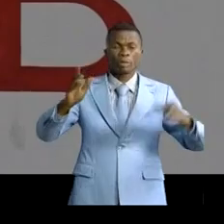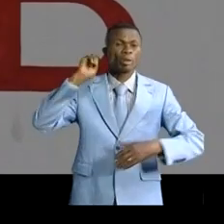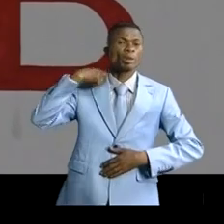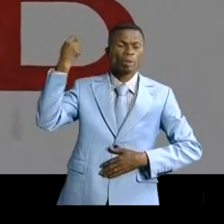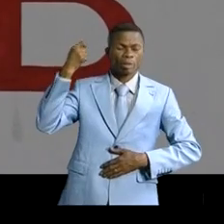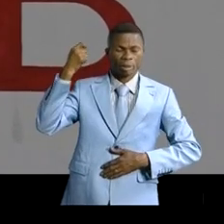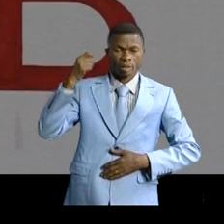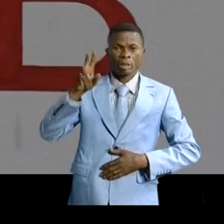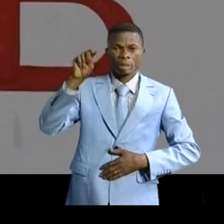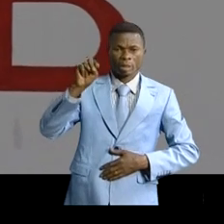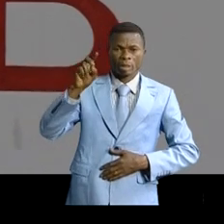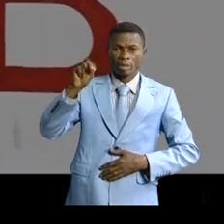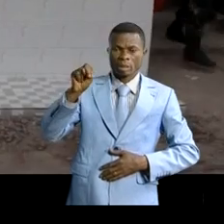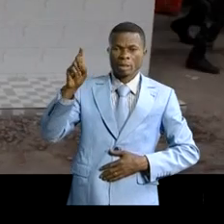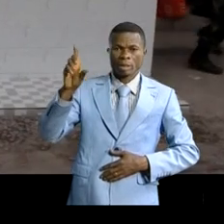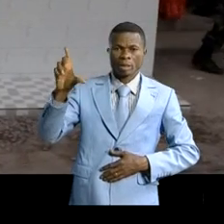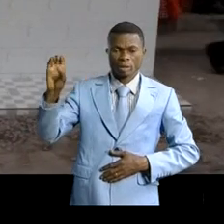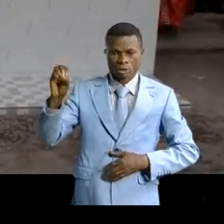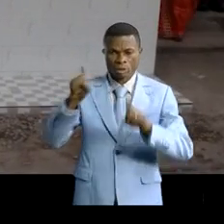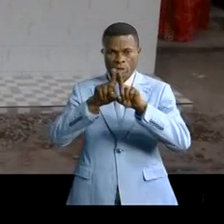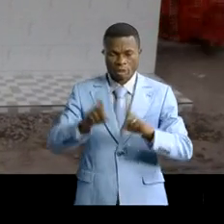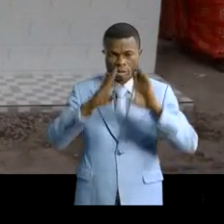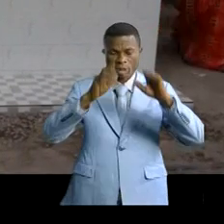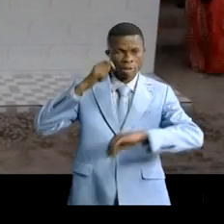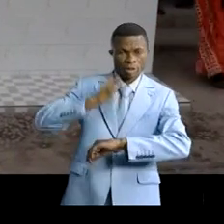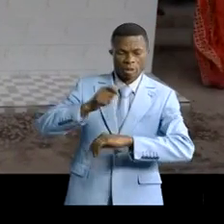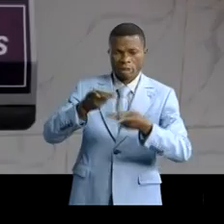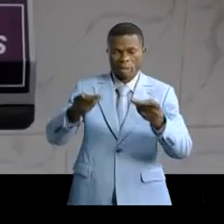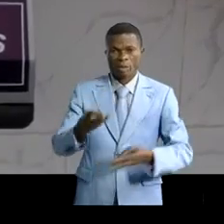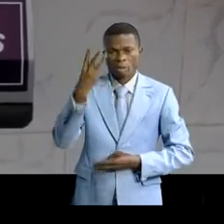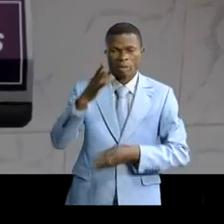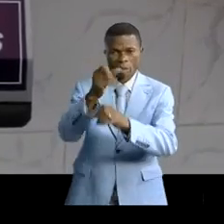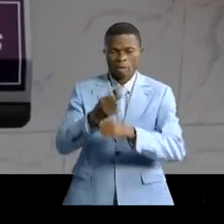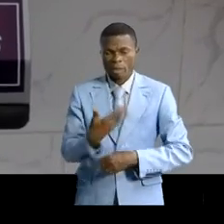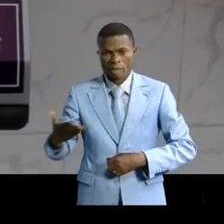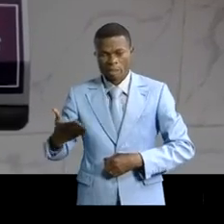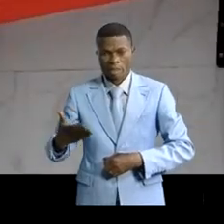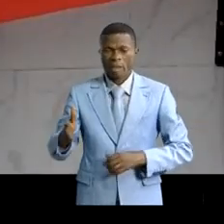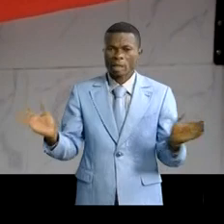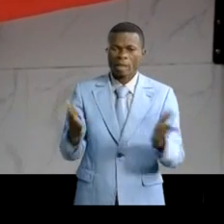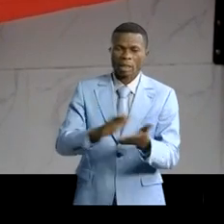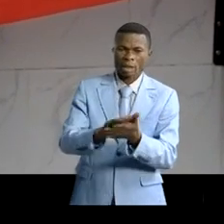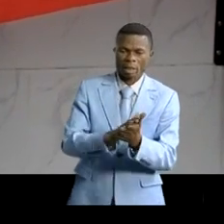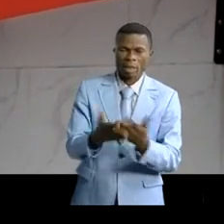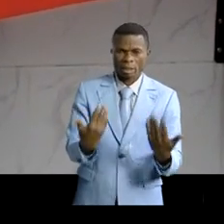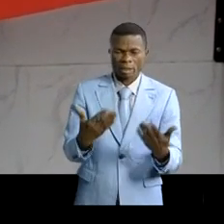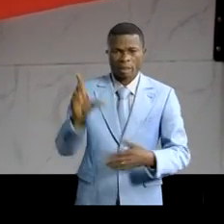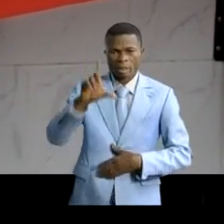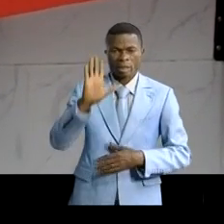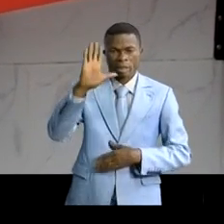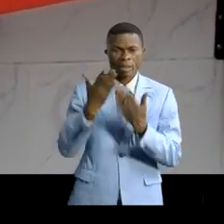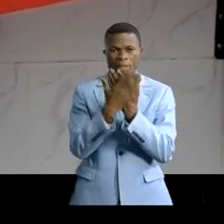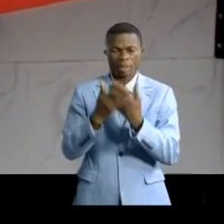et l'IDERBE sont les trois sites choisis pour recevoir les dispositifs automatiques de lavage des mains ce lundi